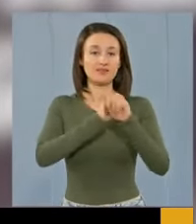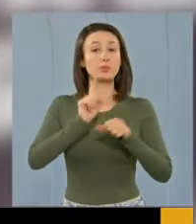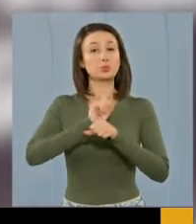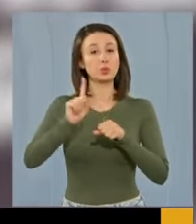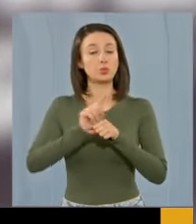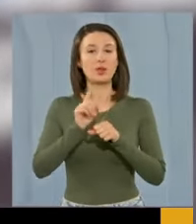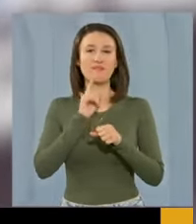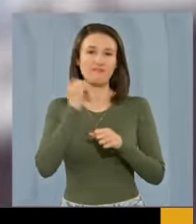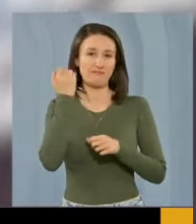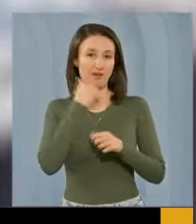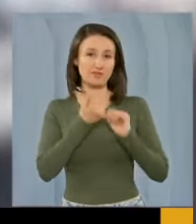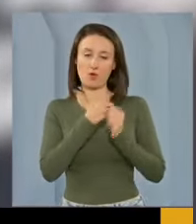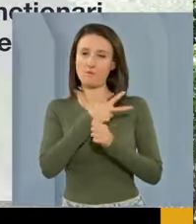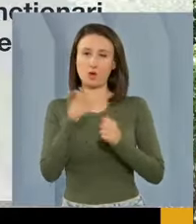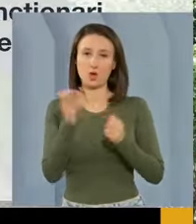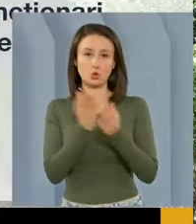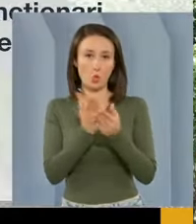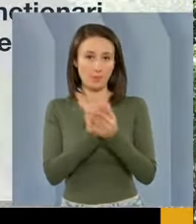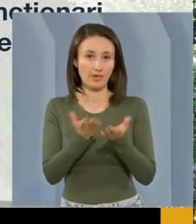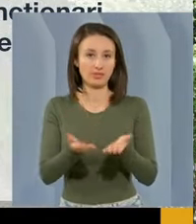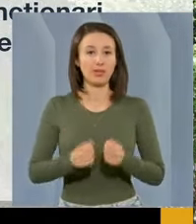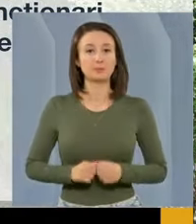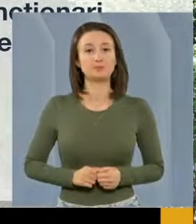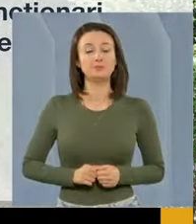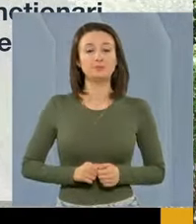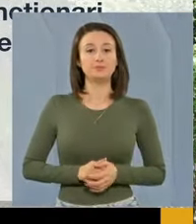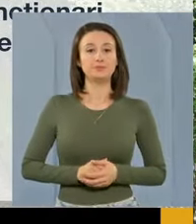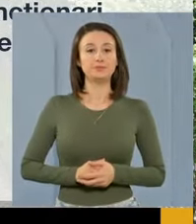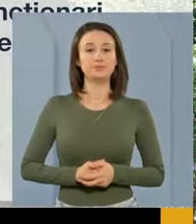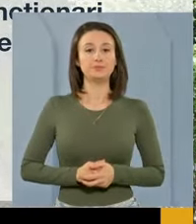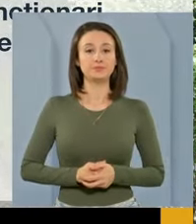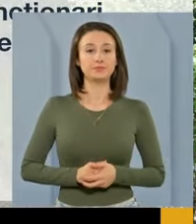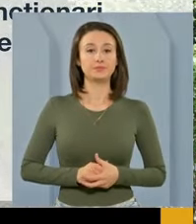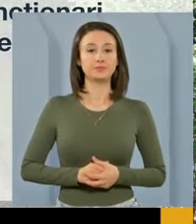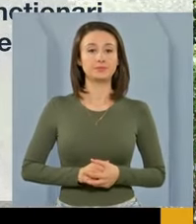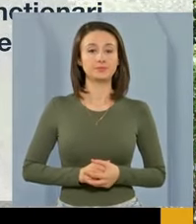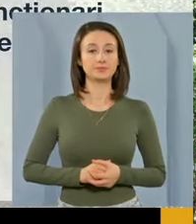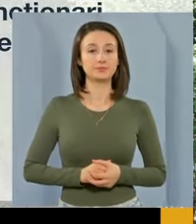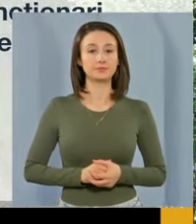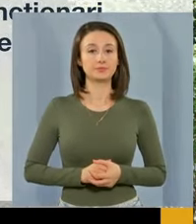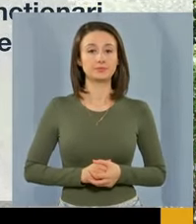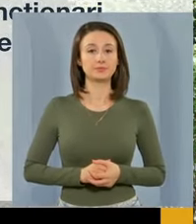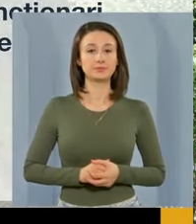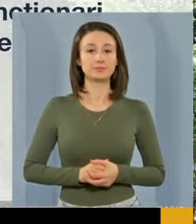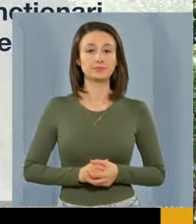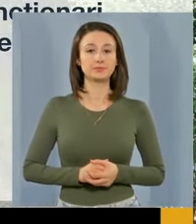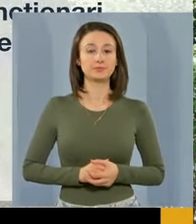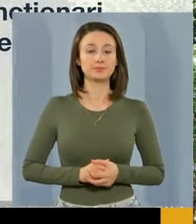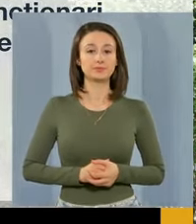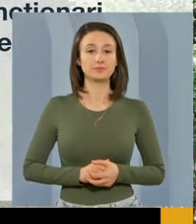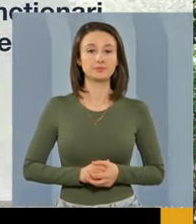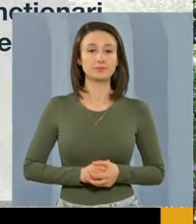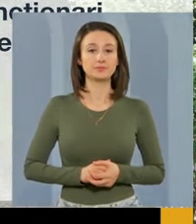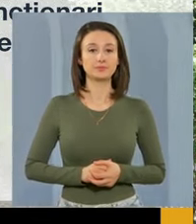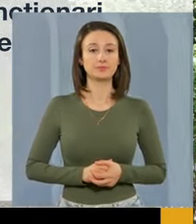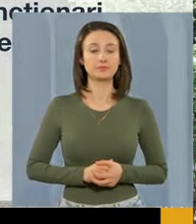bunurilor contrafăcute sau fără documente. Efectuează cercetări într-o cauză penală ce vizează suspiciuni privind săvârșirea unor infracțiuni